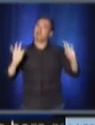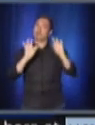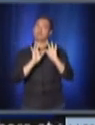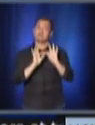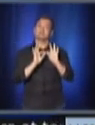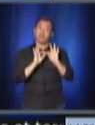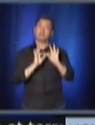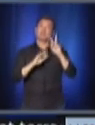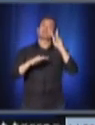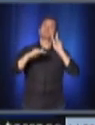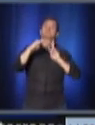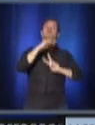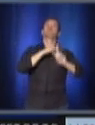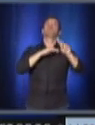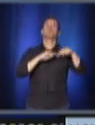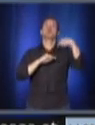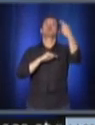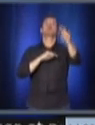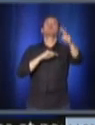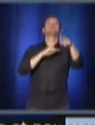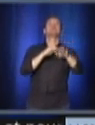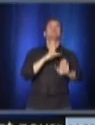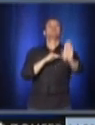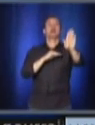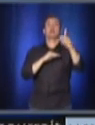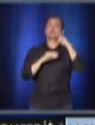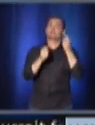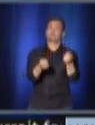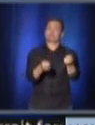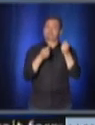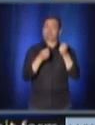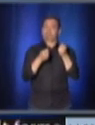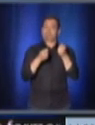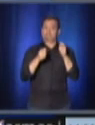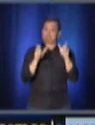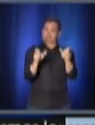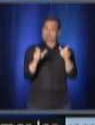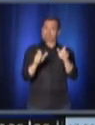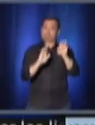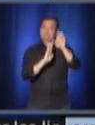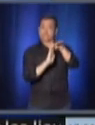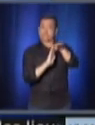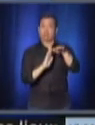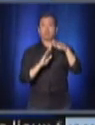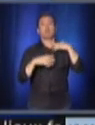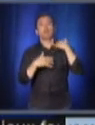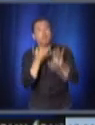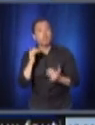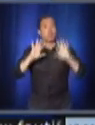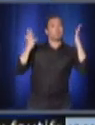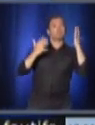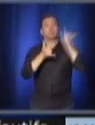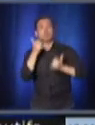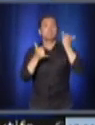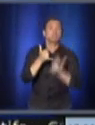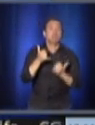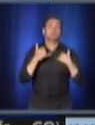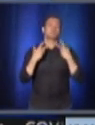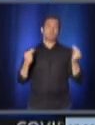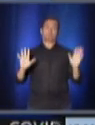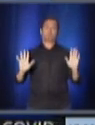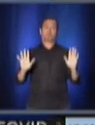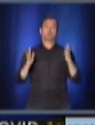potentielle deuxième vague et être en avant de la parade et non réactif. Tous ensemble, on travaille